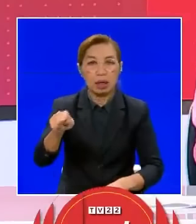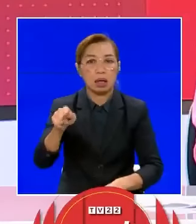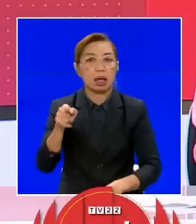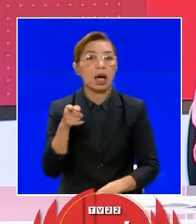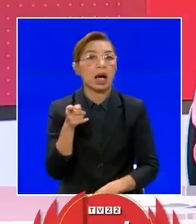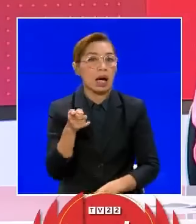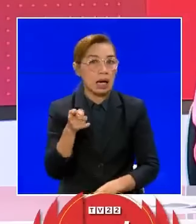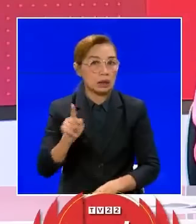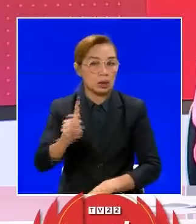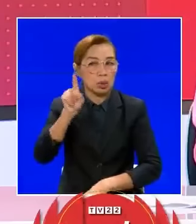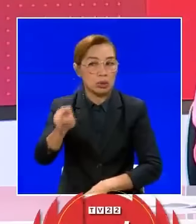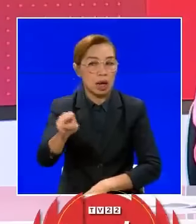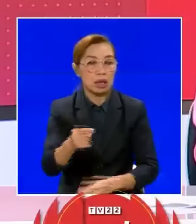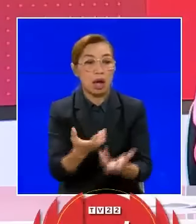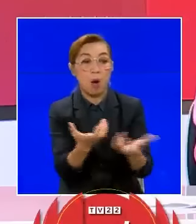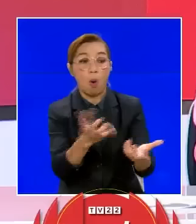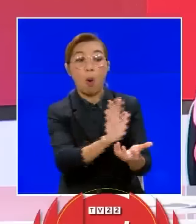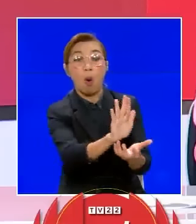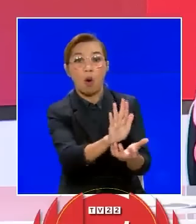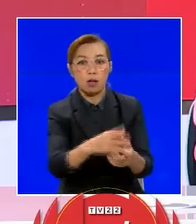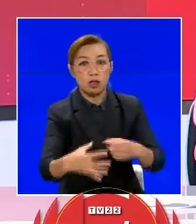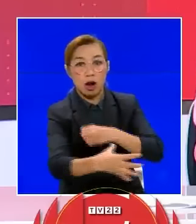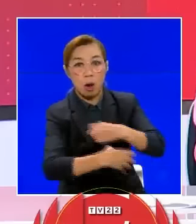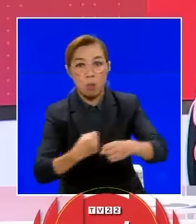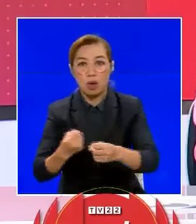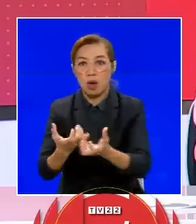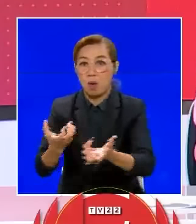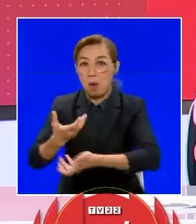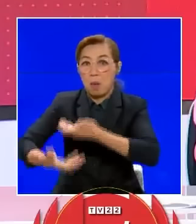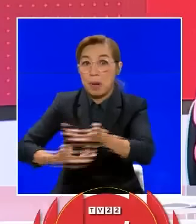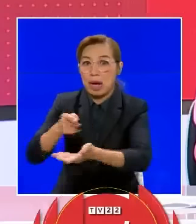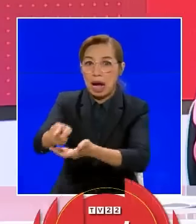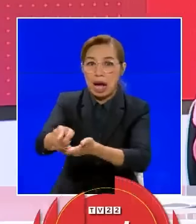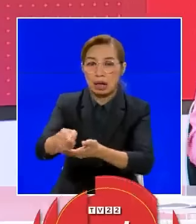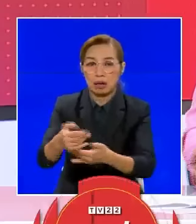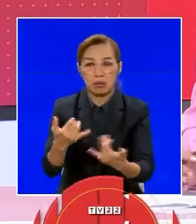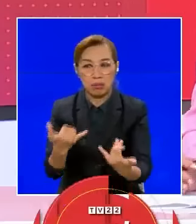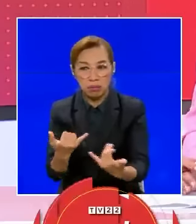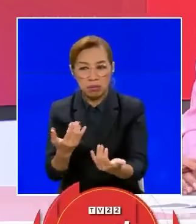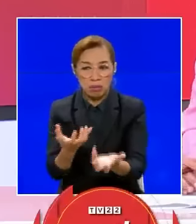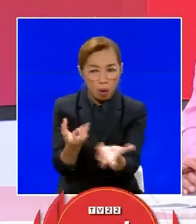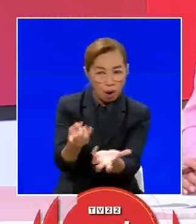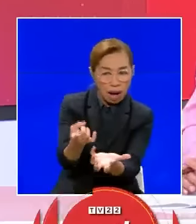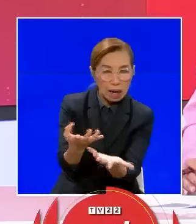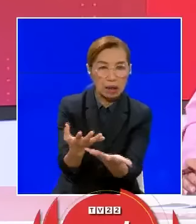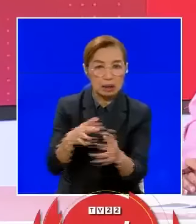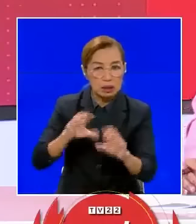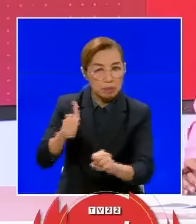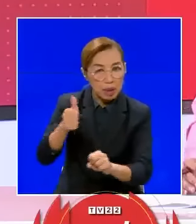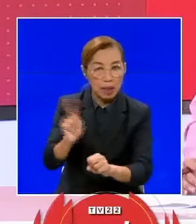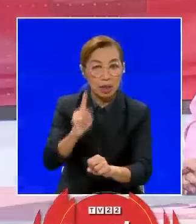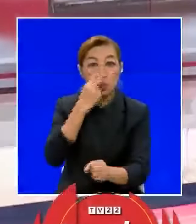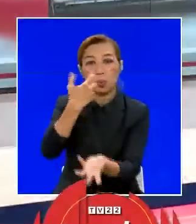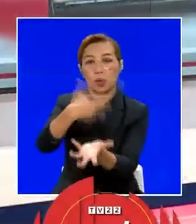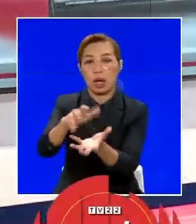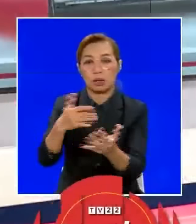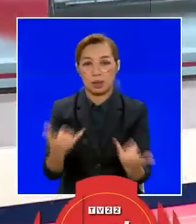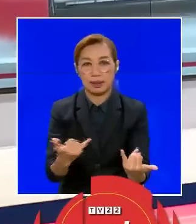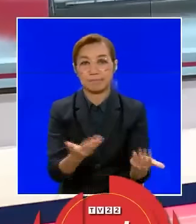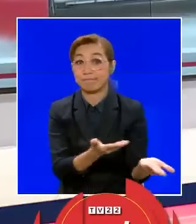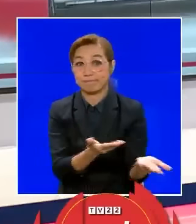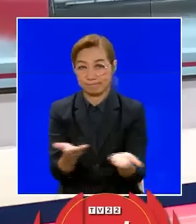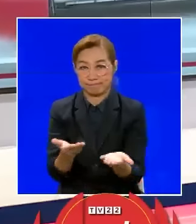สินผู้เสียชีวิตไปขายฮะล่าสุดจะเอาอะไรไปขายใกล้ได้ตัวหรือยังไปติดตามกันกับคุณอิทธิพัฒน์ปิระโรจน์ได้เลยครับพร้อมแล้วเชิญเล